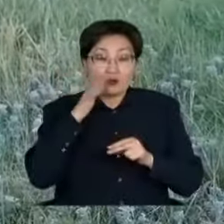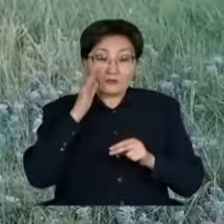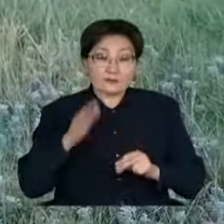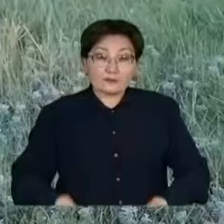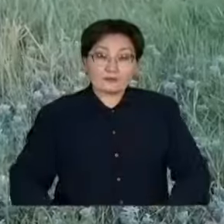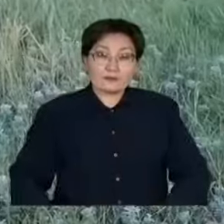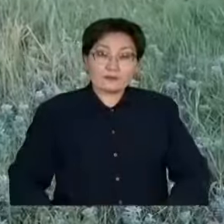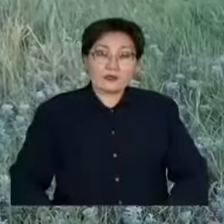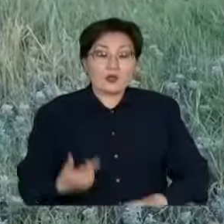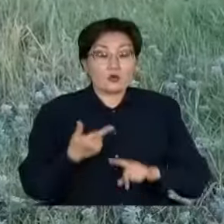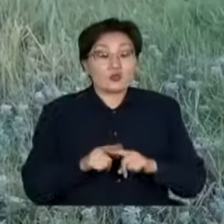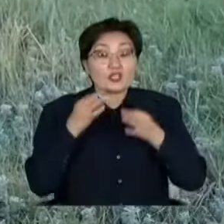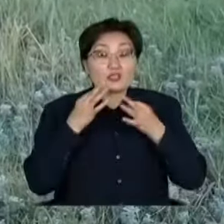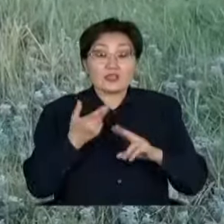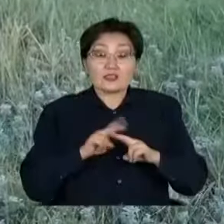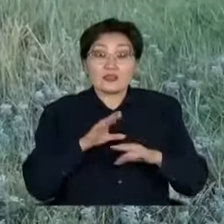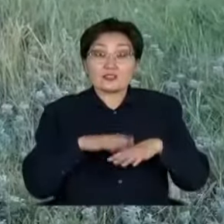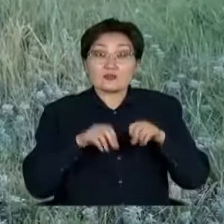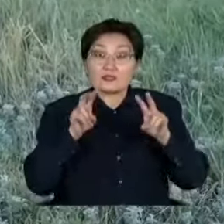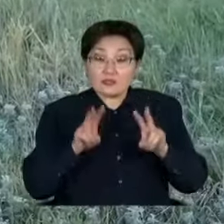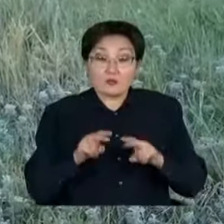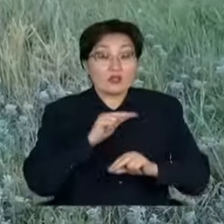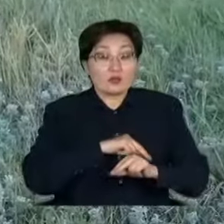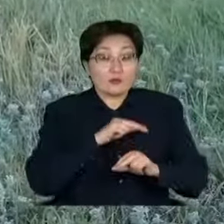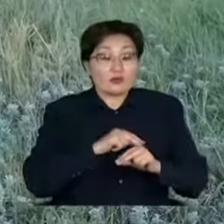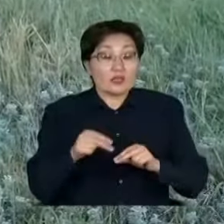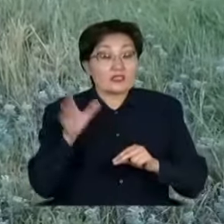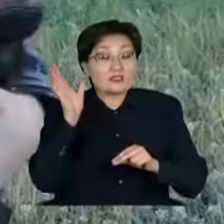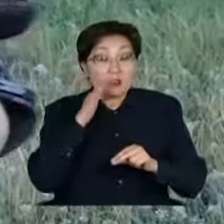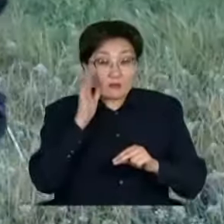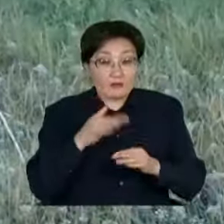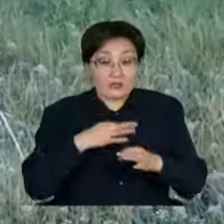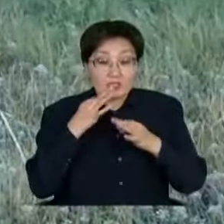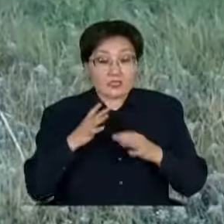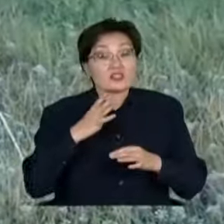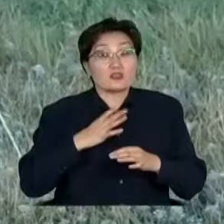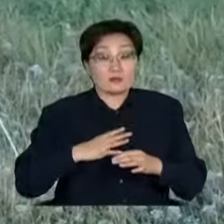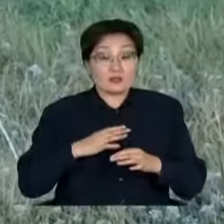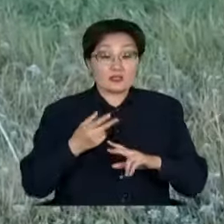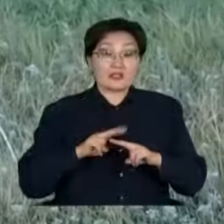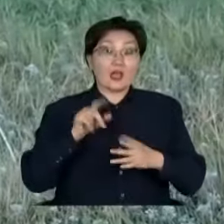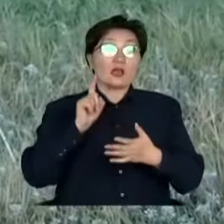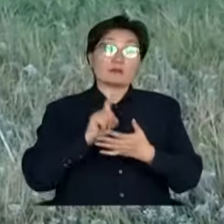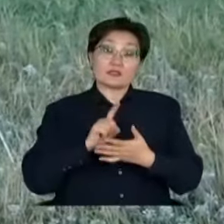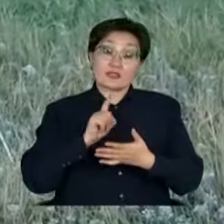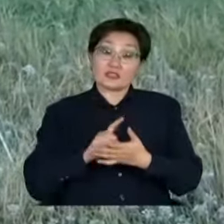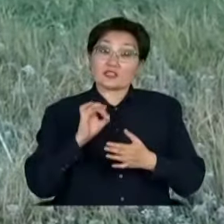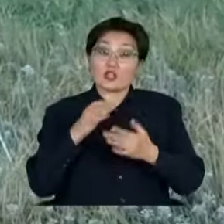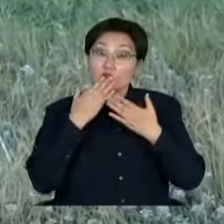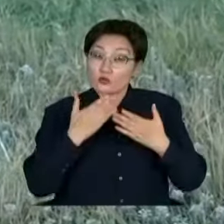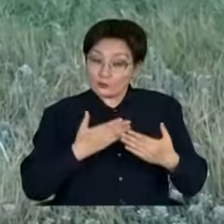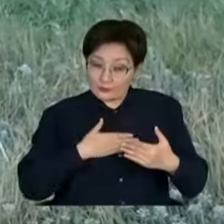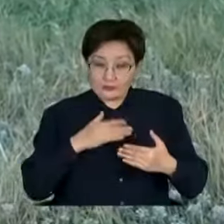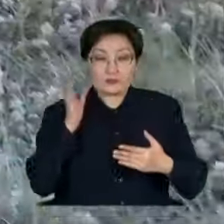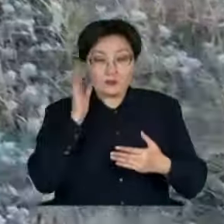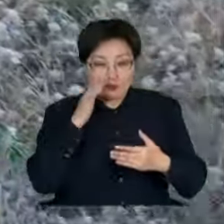ещё очень нравится эта профессия именно вот работа с собаками Мне нравится терпение - это обязательно и любовь вот к